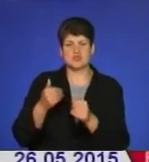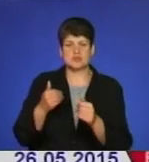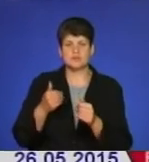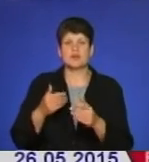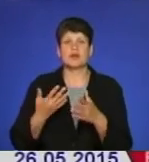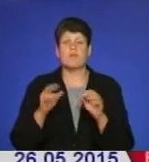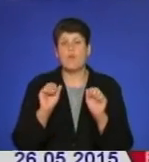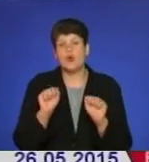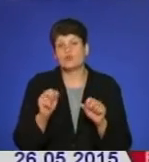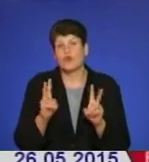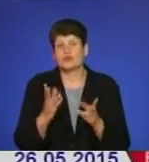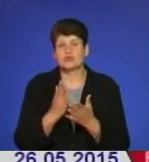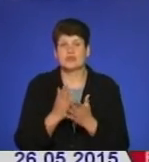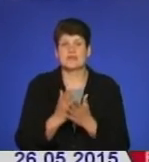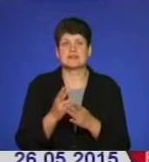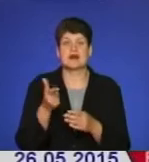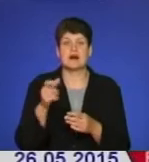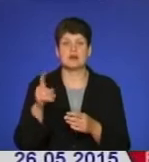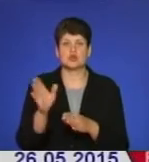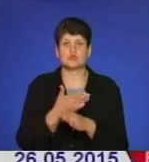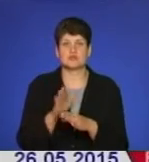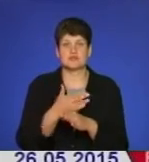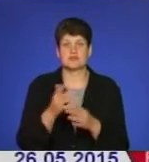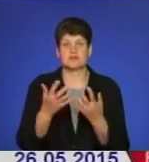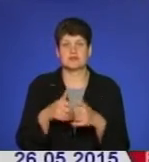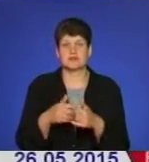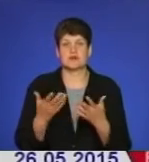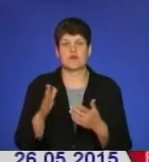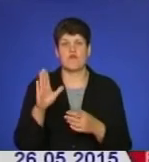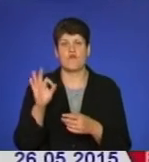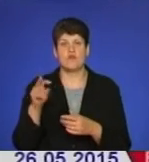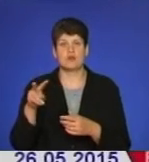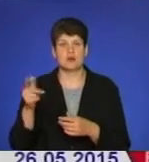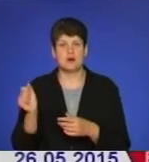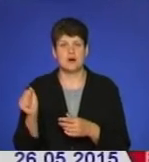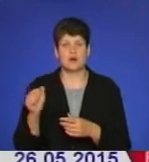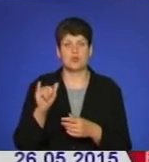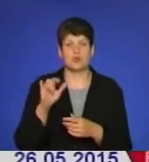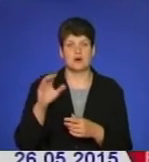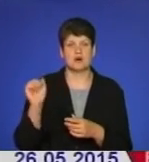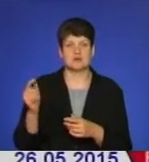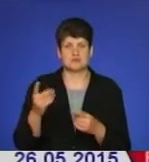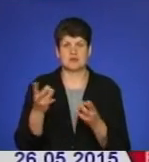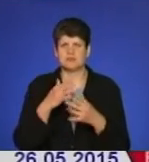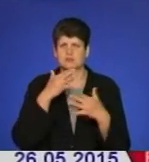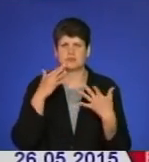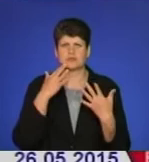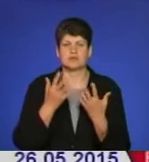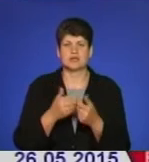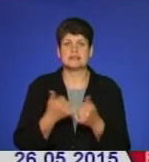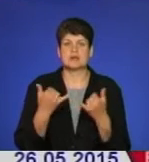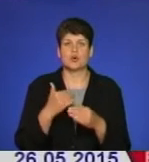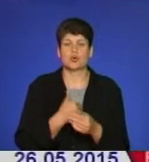в когось є пружини від газорозподільчого механізму, від звичайного УАЗіка або від Волги. Це також потрібно в великій кількості. Зараз вони